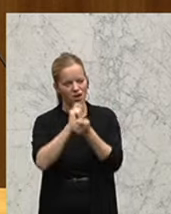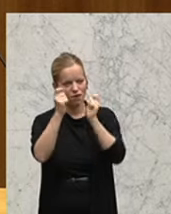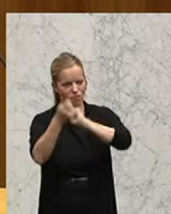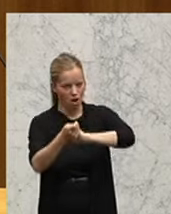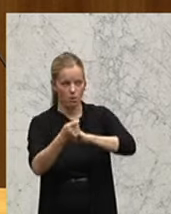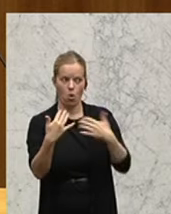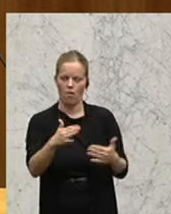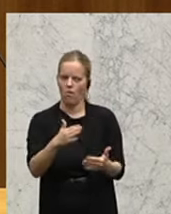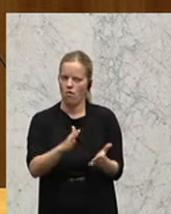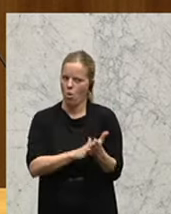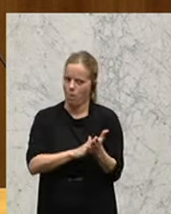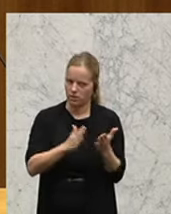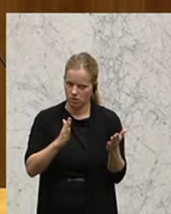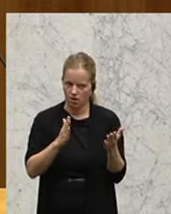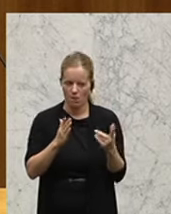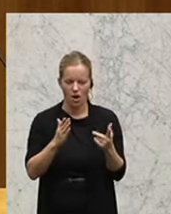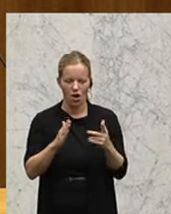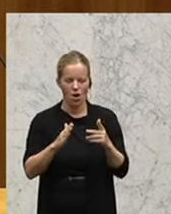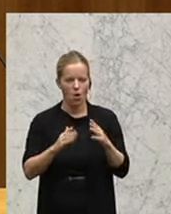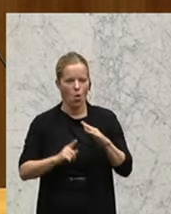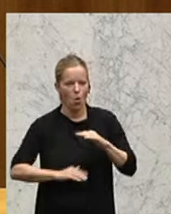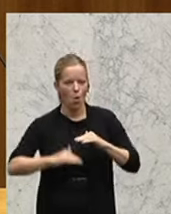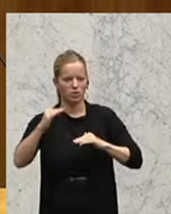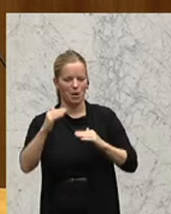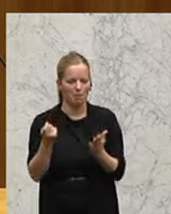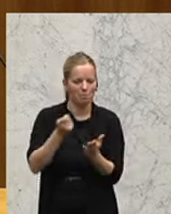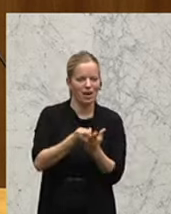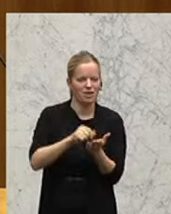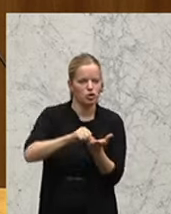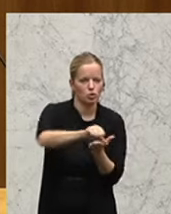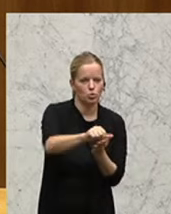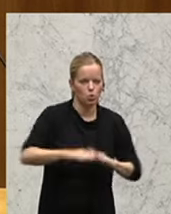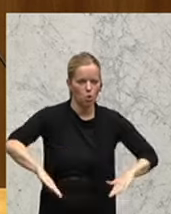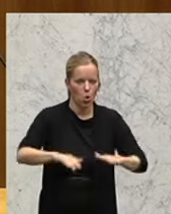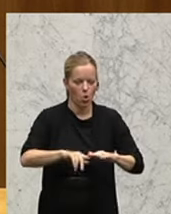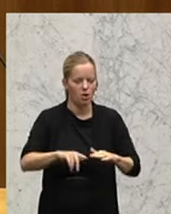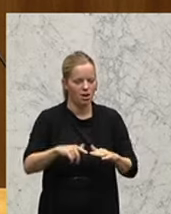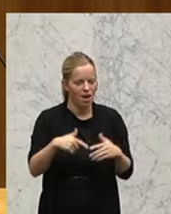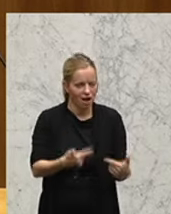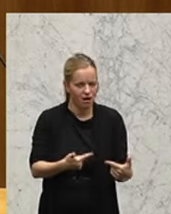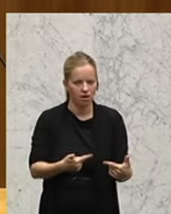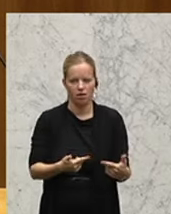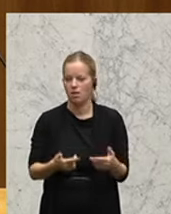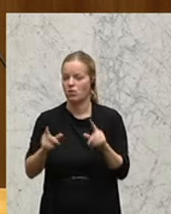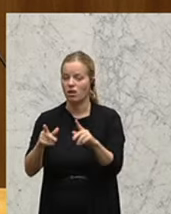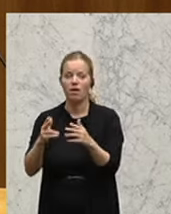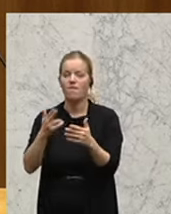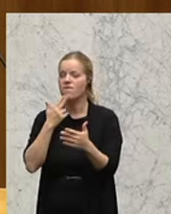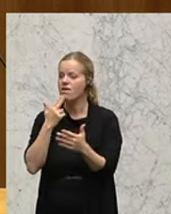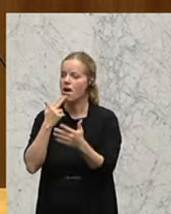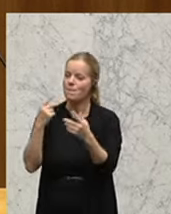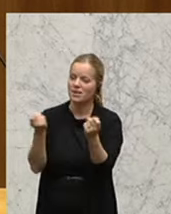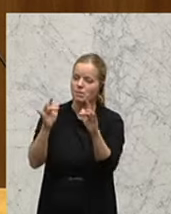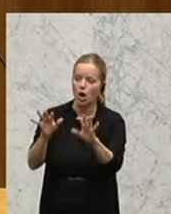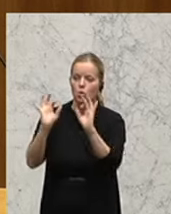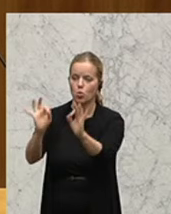die Höchstbeitragsgrundlage. Und die Höchstbeitragsgrundlage erhöhen heißt wieder, ich erhöhe die Lohnnebenkosten bei den Betrieben, die gut bezahlte